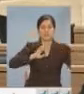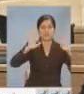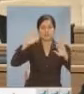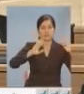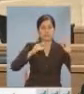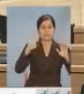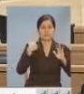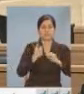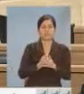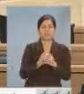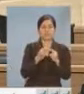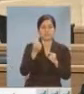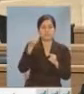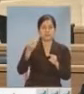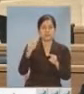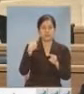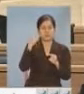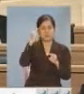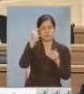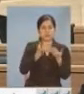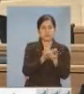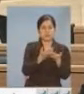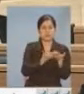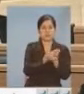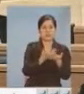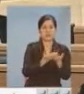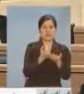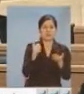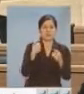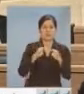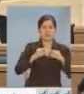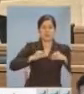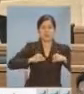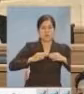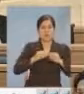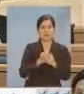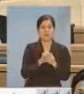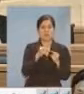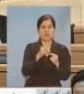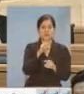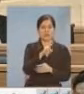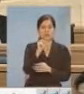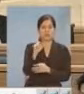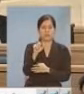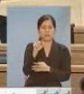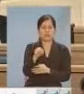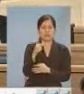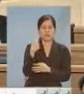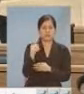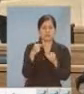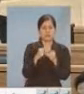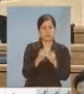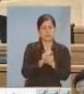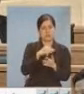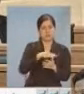วิสาสะมาปรึกษาหารือมาก็ไม่เห็นด้วยการที่เราสภาแห่งนี้สภาอันทรงเกียรติที่จะต้องมาสร้